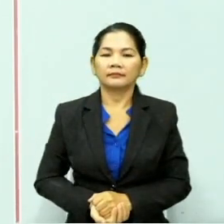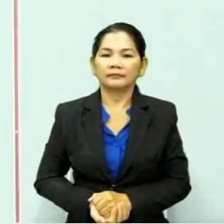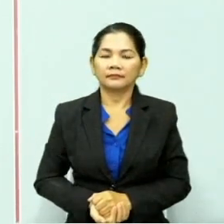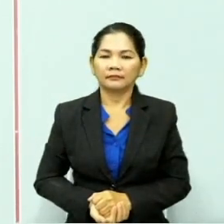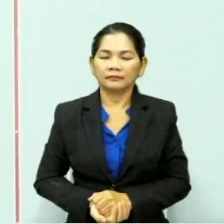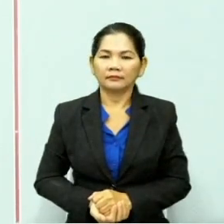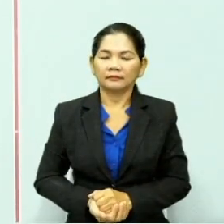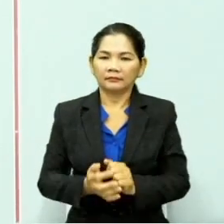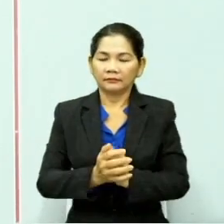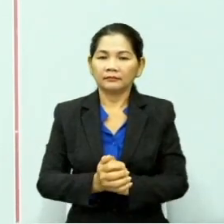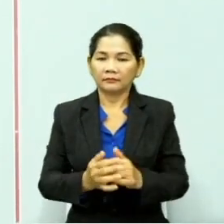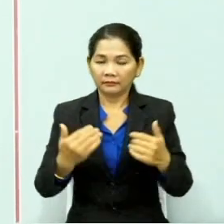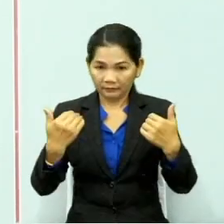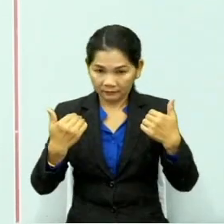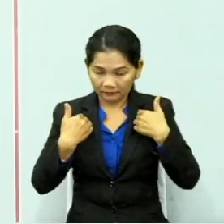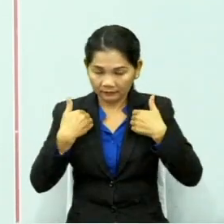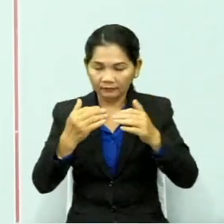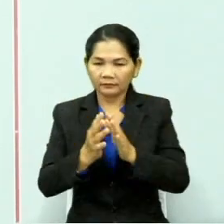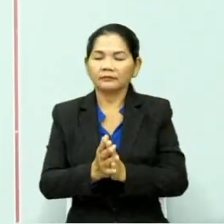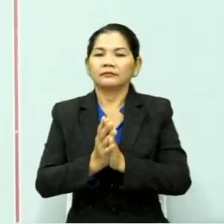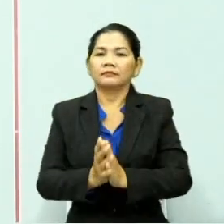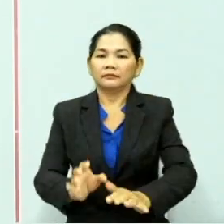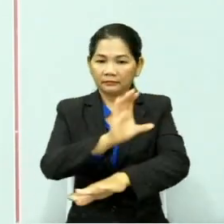ba bốn nịa bồn